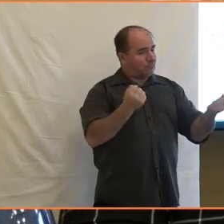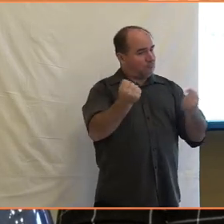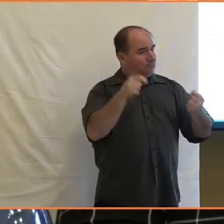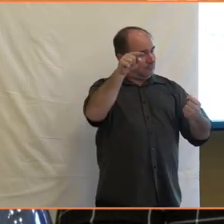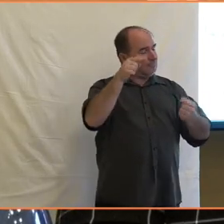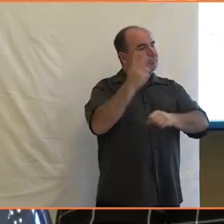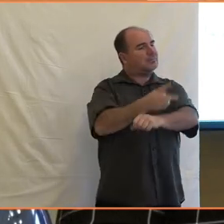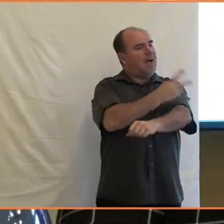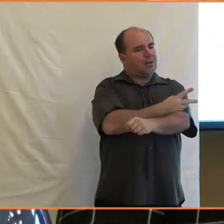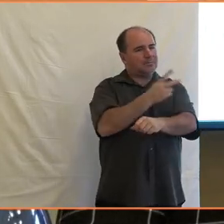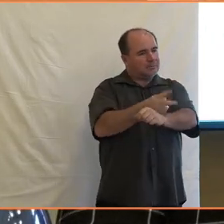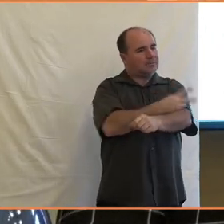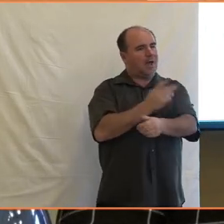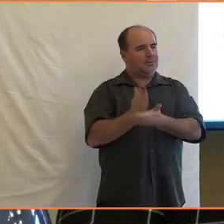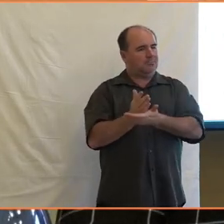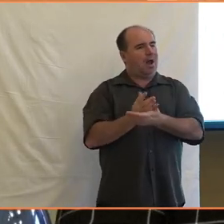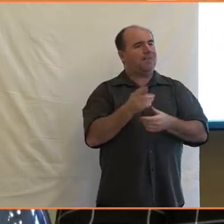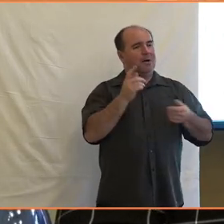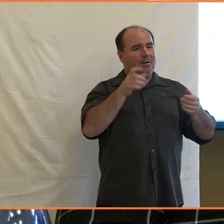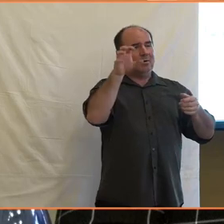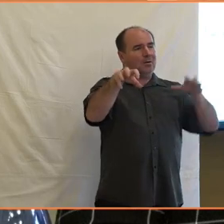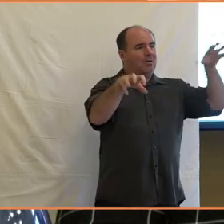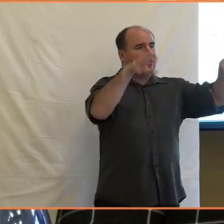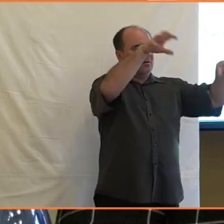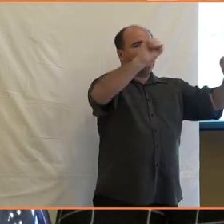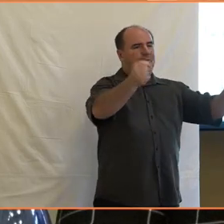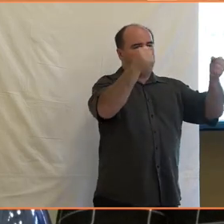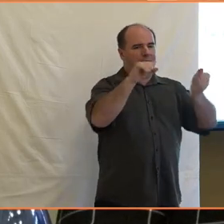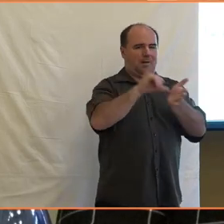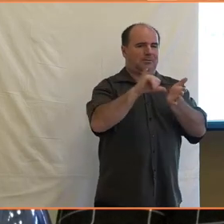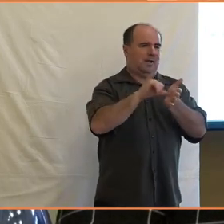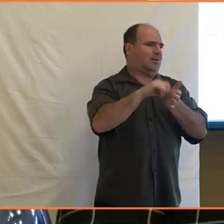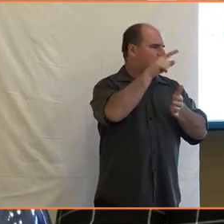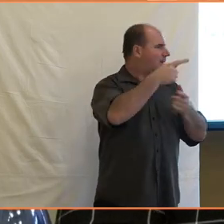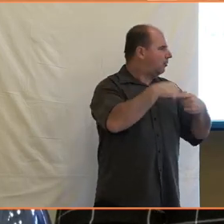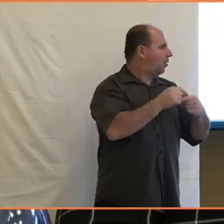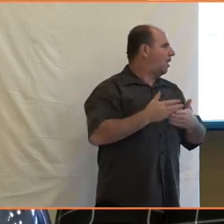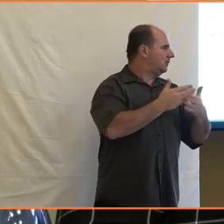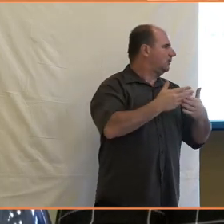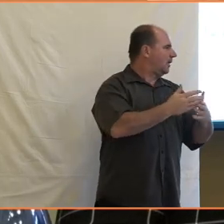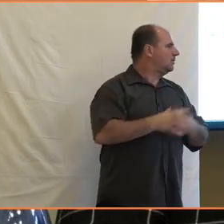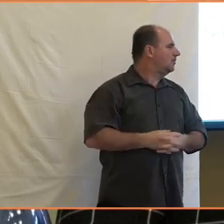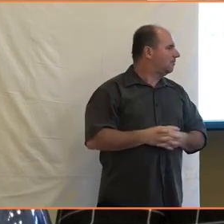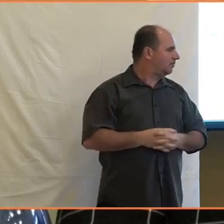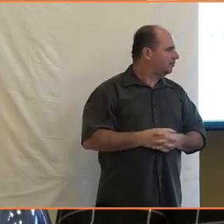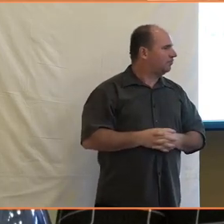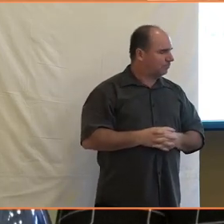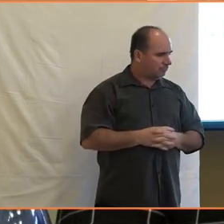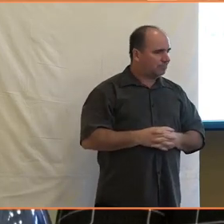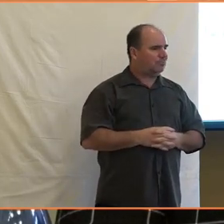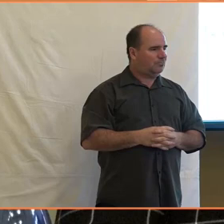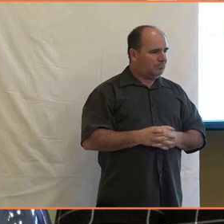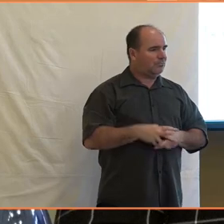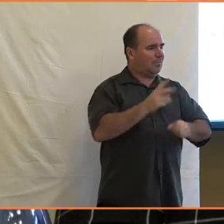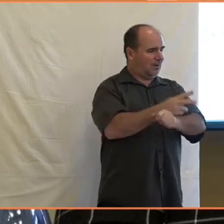trochu specifická situace a tam, kde někdo jako rozumně uvažoval o tom, jaký bariéry a příležitosti ta